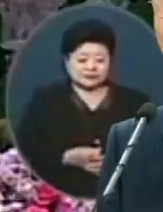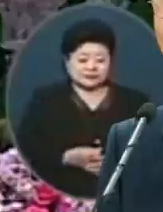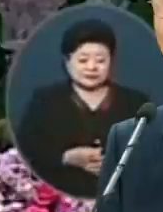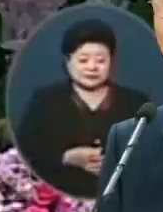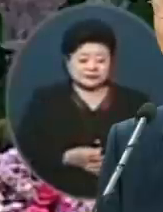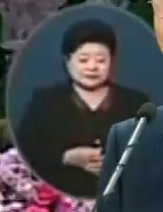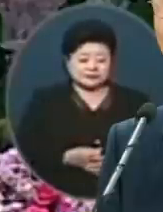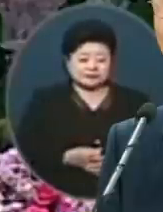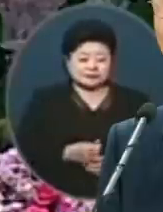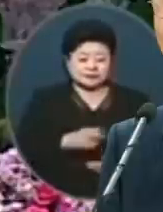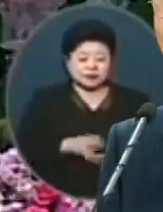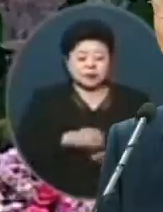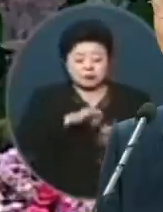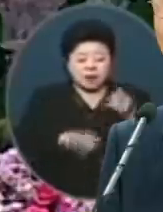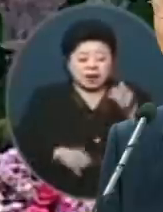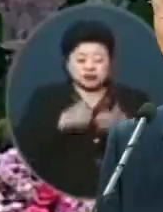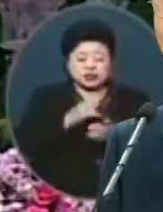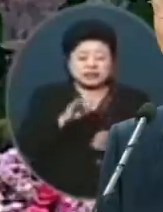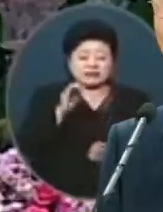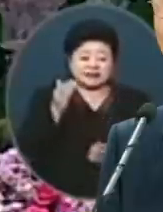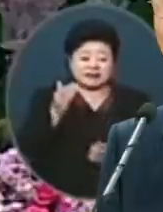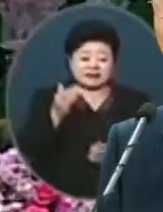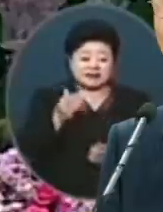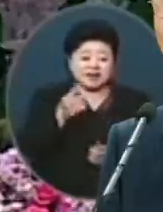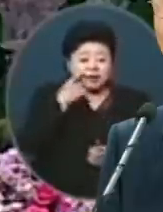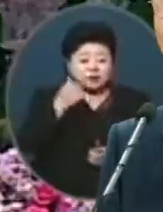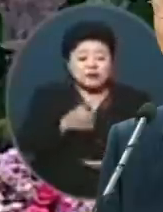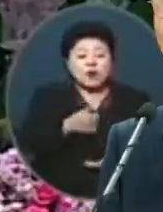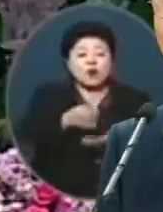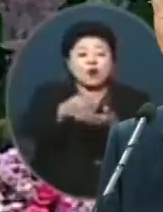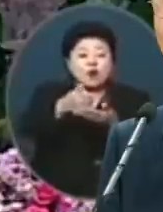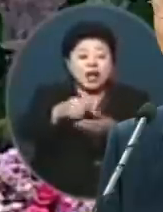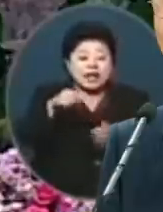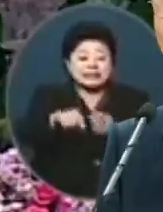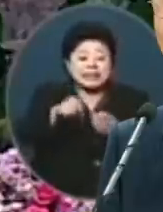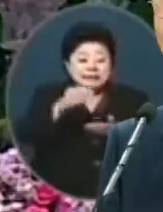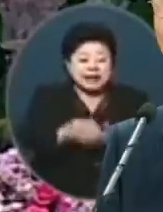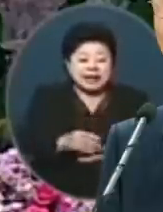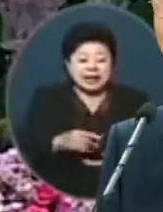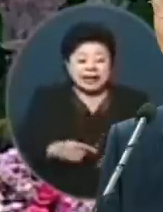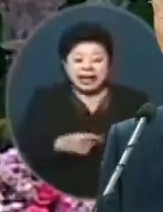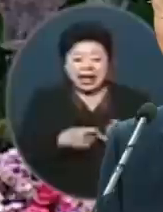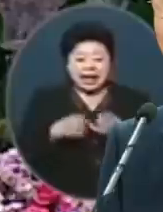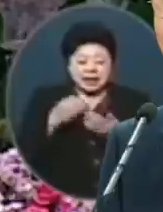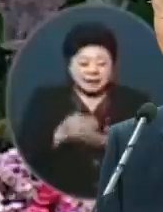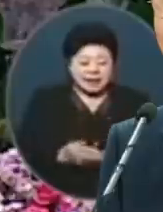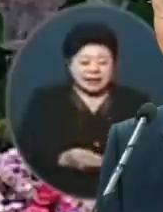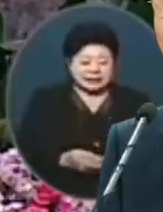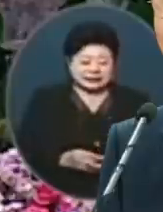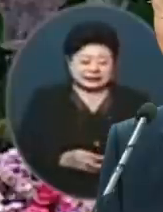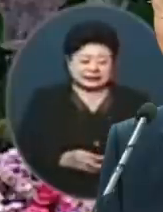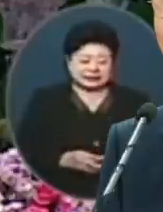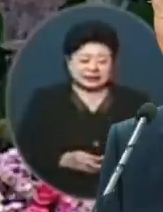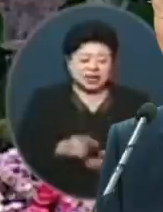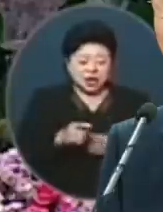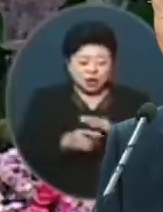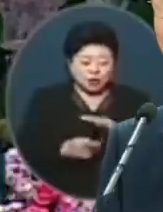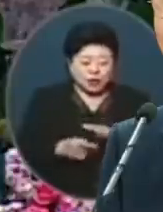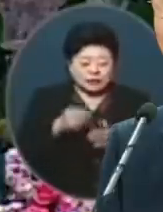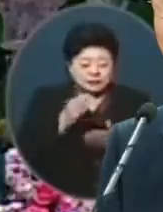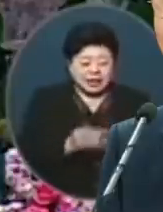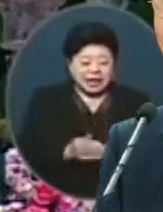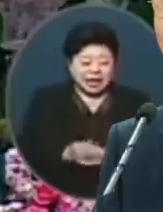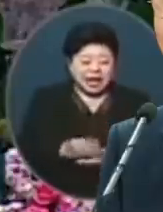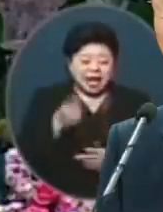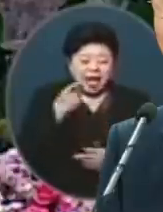이 법을 어기면 죄인이 되죠. 내 부모를 공경하라 살인하지 말라 간음하지 말라 도둑질하지 말라 내 이웃에 거짓